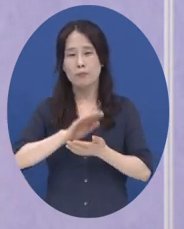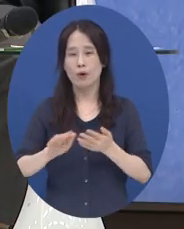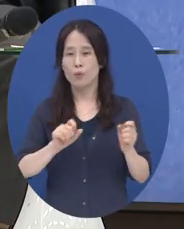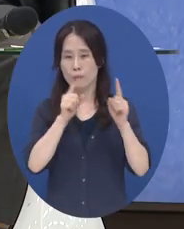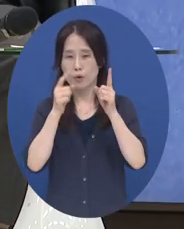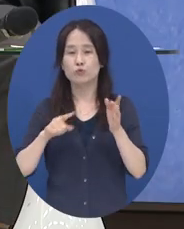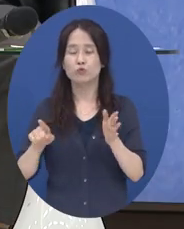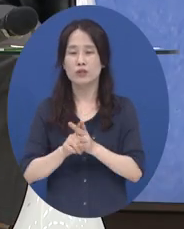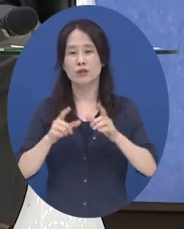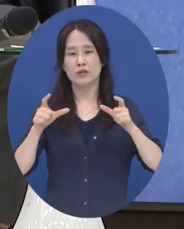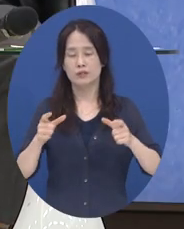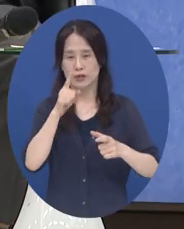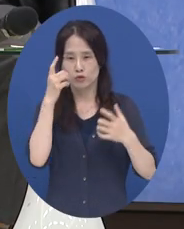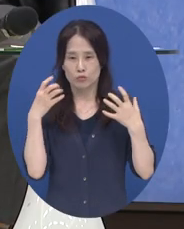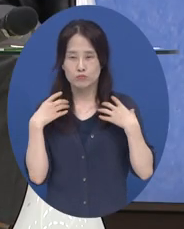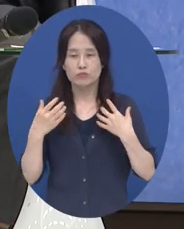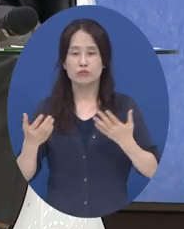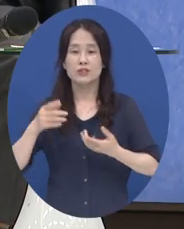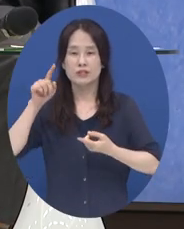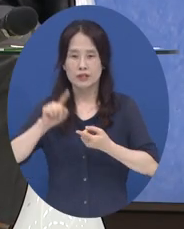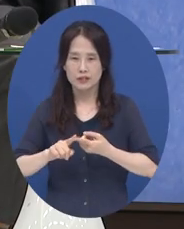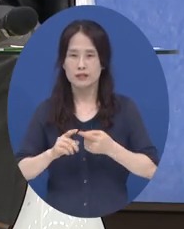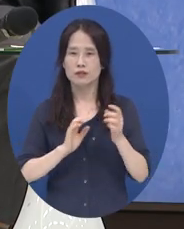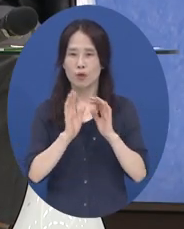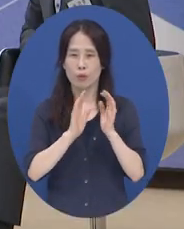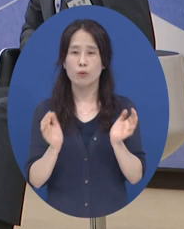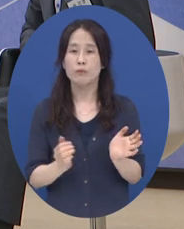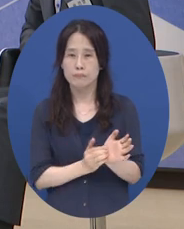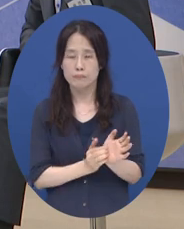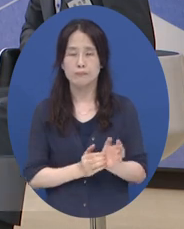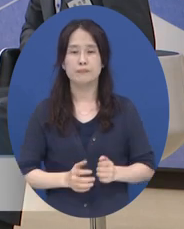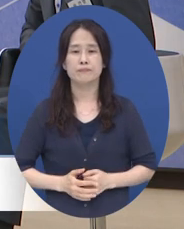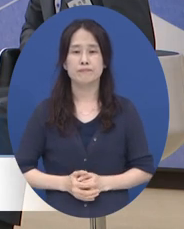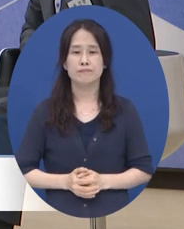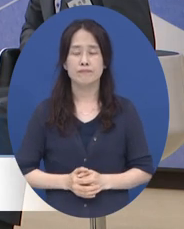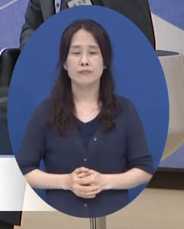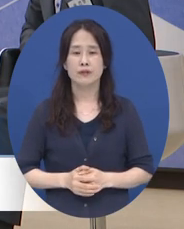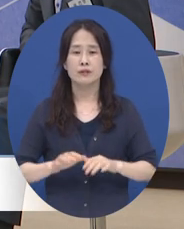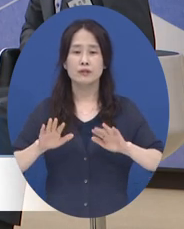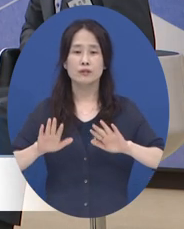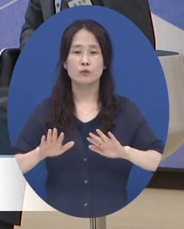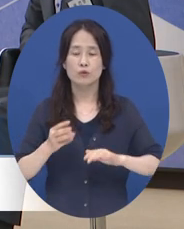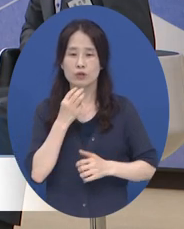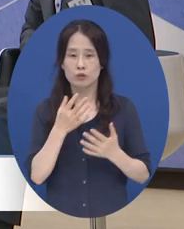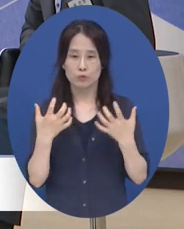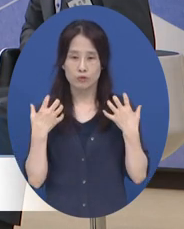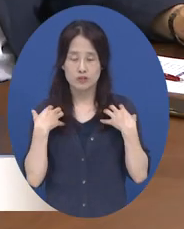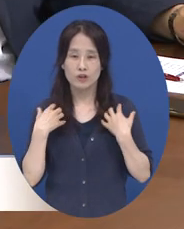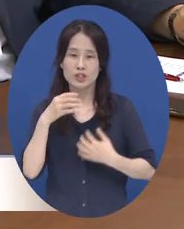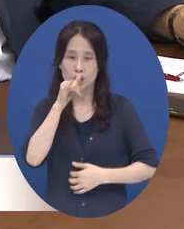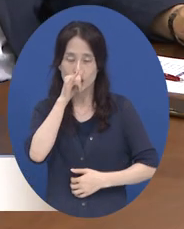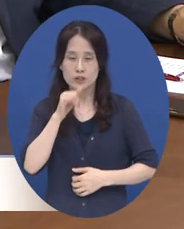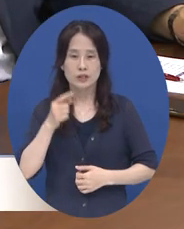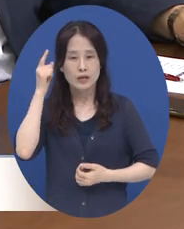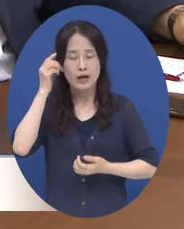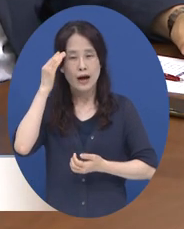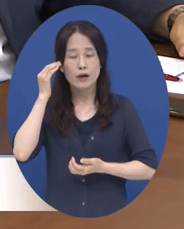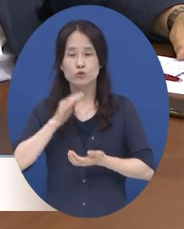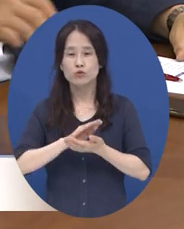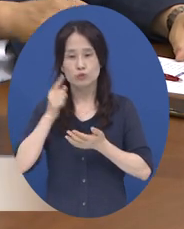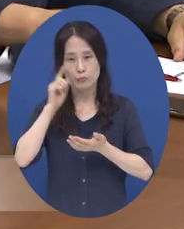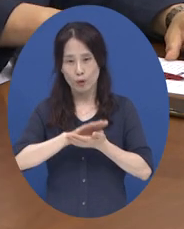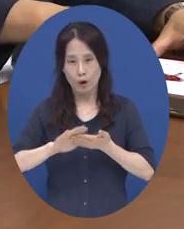지방정부 의 역할에 대해 머리를 맞대는 자리를 가졌습니다 12일 오늘 경기도청에서 열린 한반도 평화와 남북관계